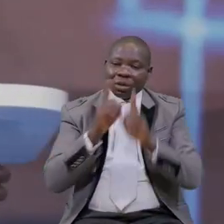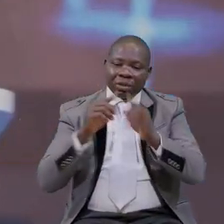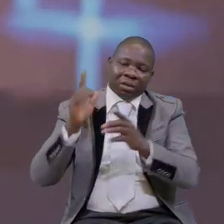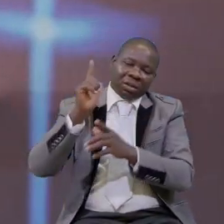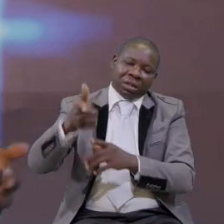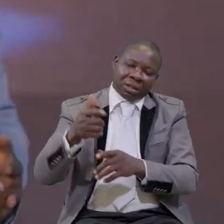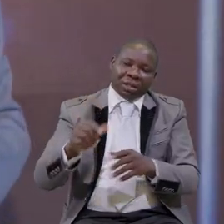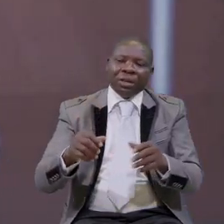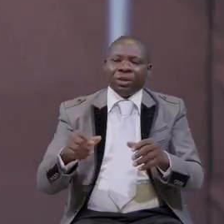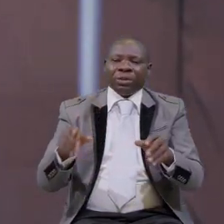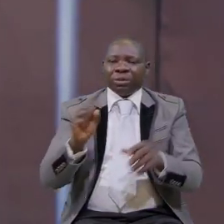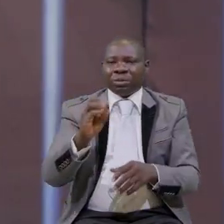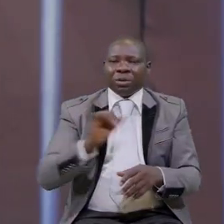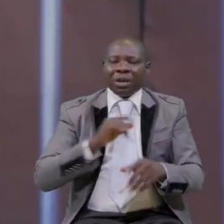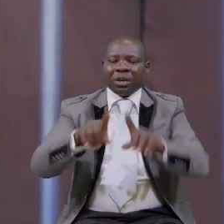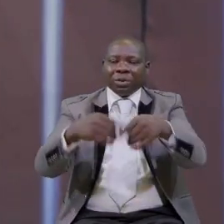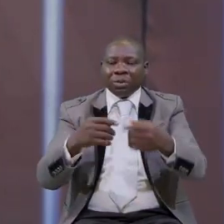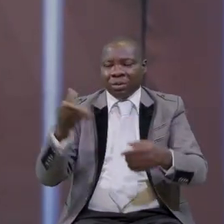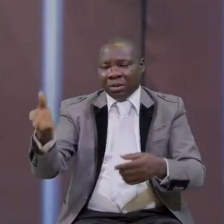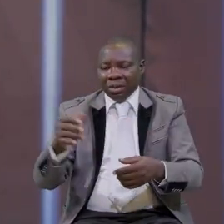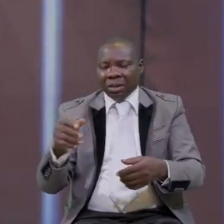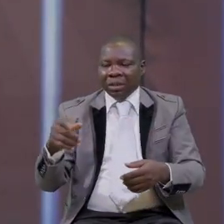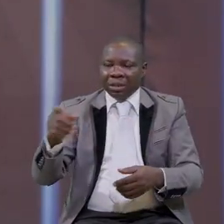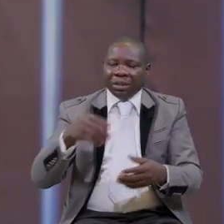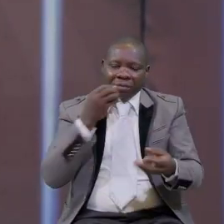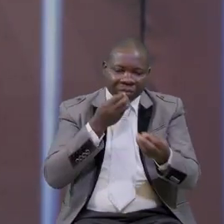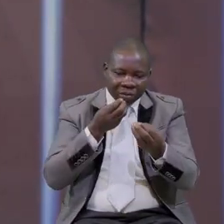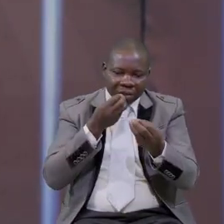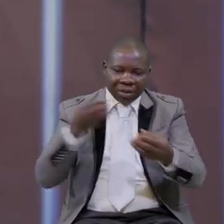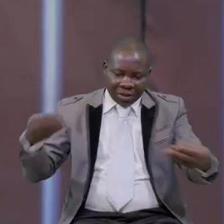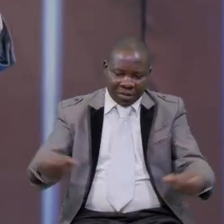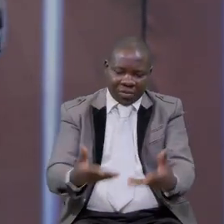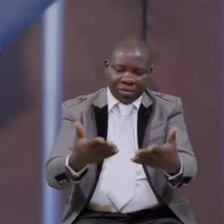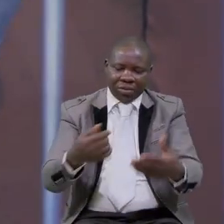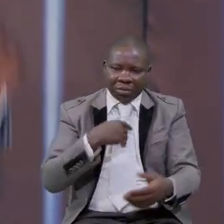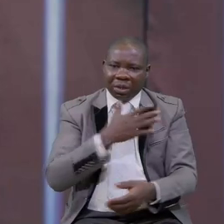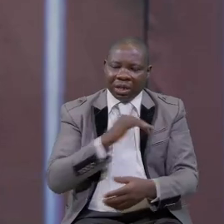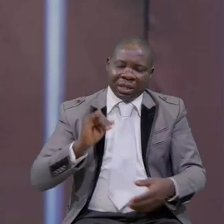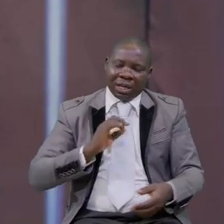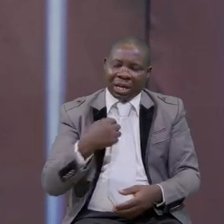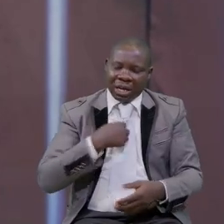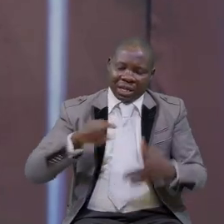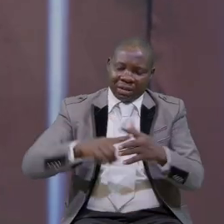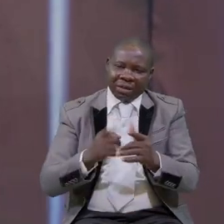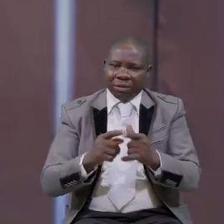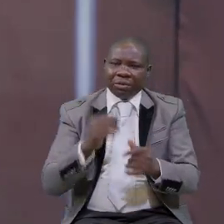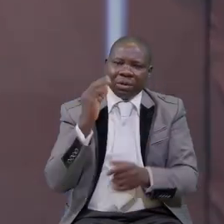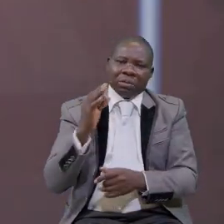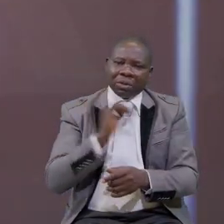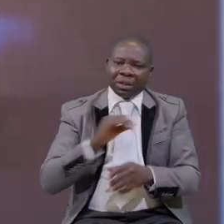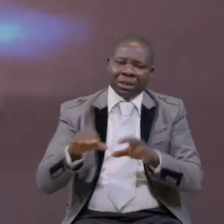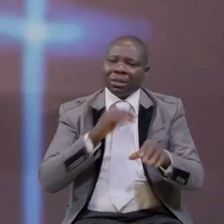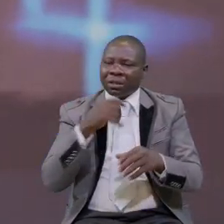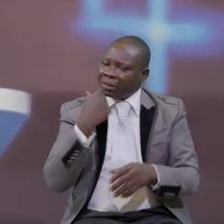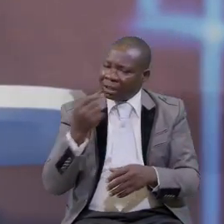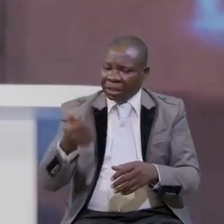Arrivé là-bas, il m'a présenté. J'ai commencé à prêcher. Je n'ai rien dit par rapport